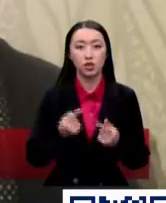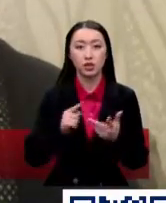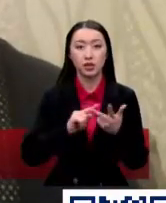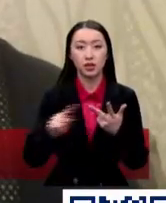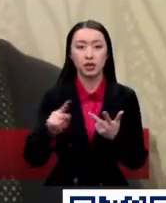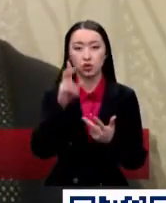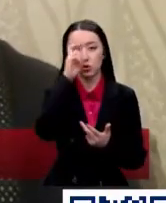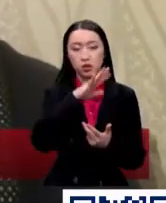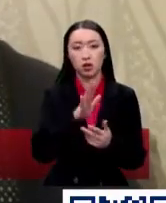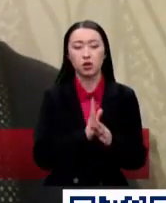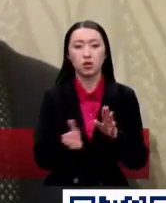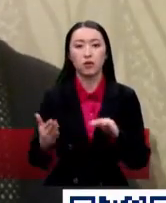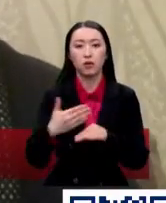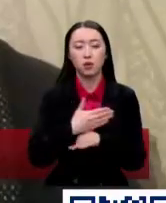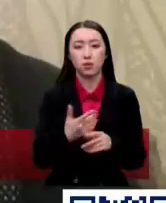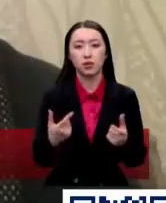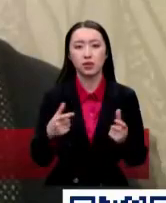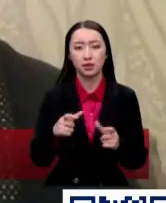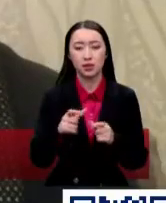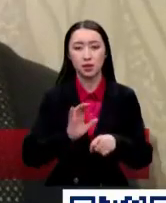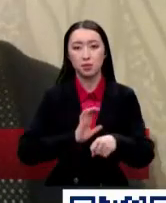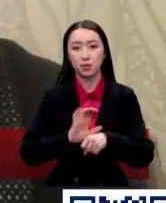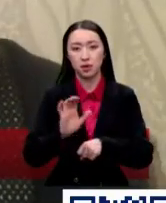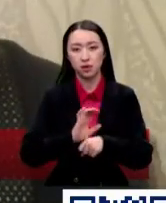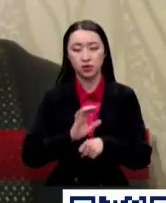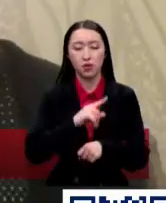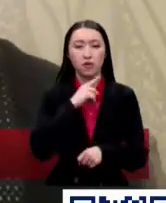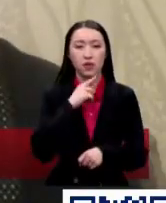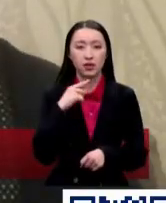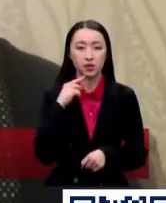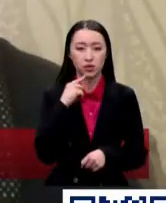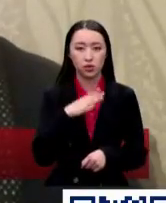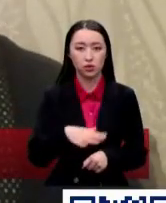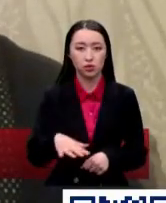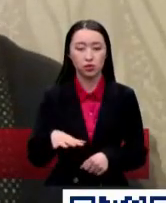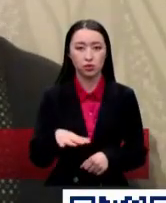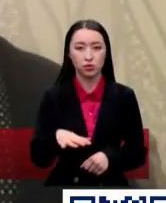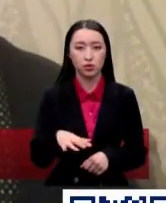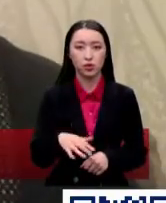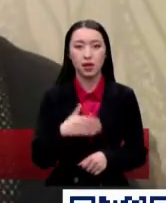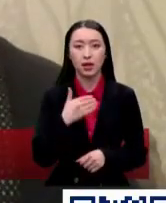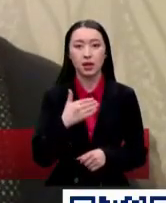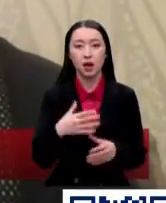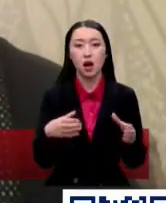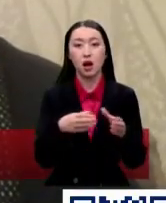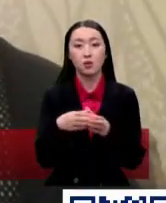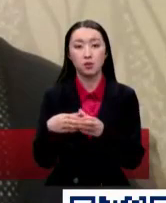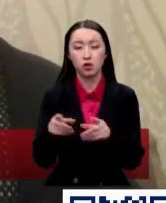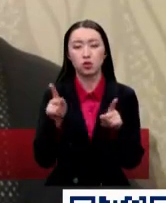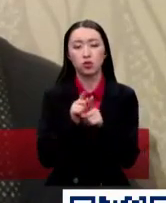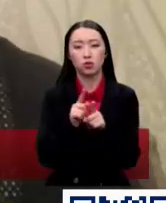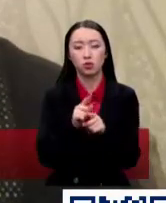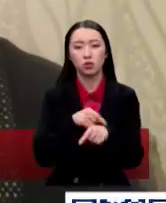в обход санкций поступают товары, ну, в данном случае в России, то эти фирмы, эти компании тоже